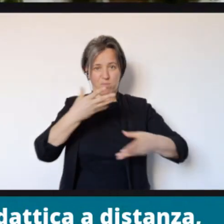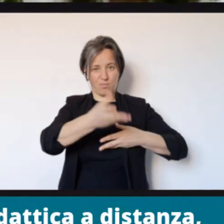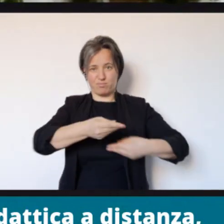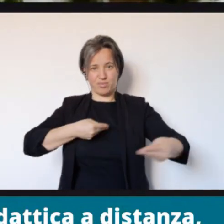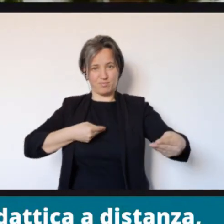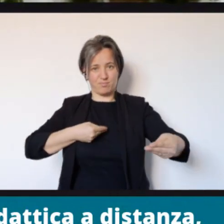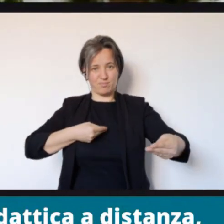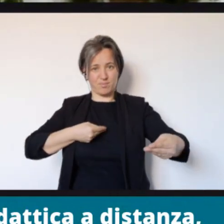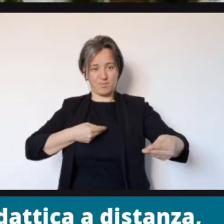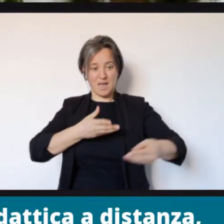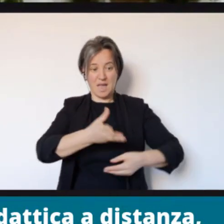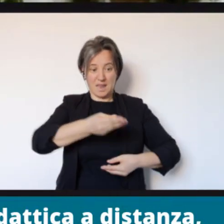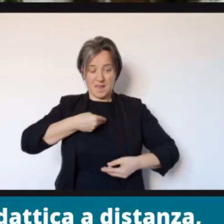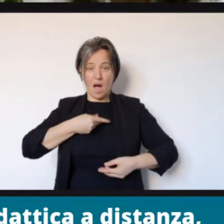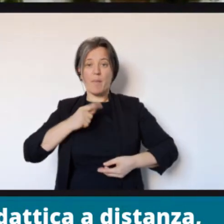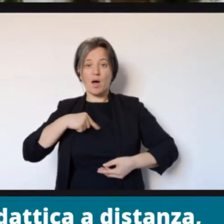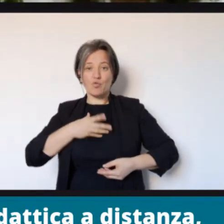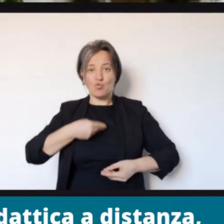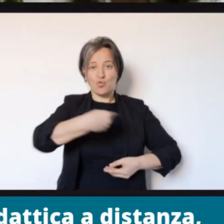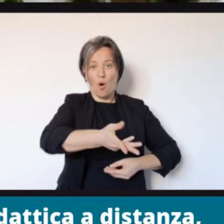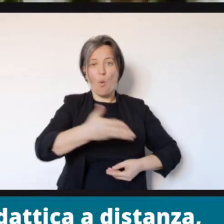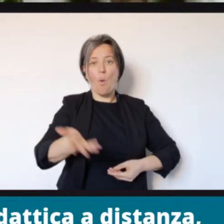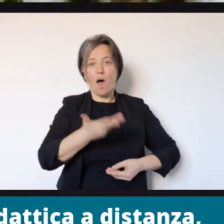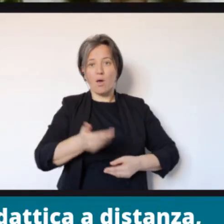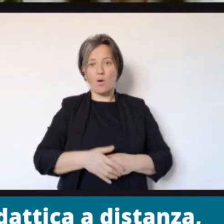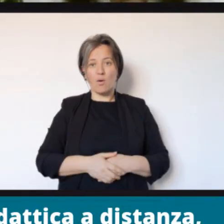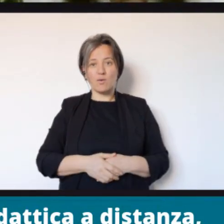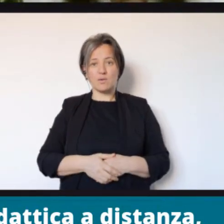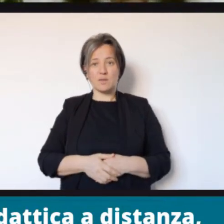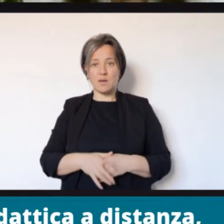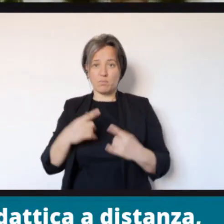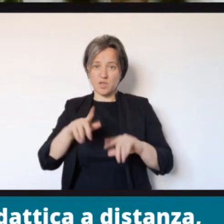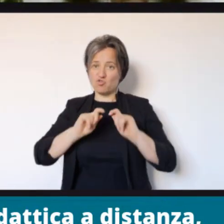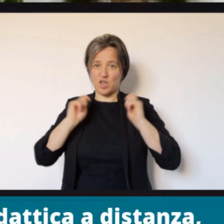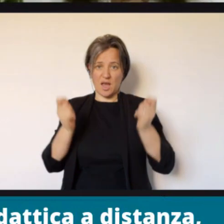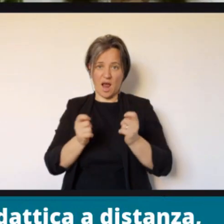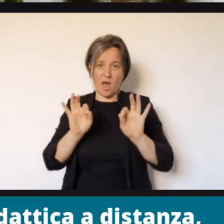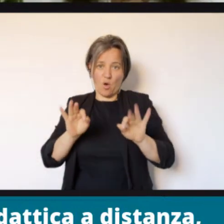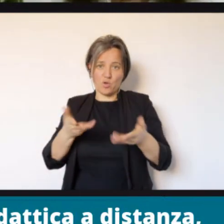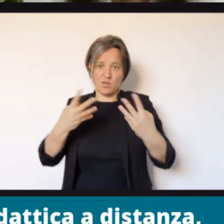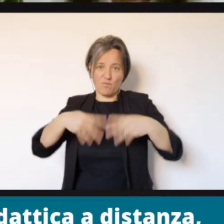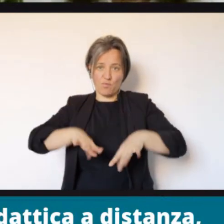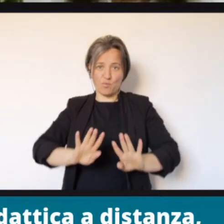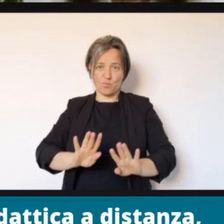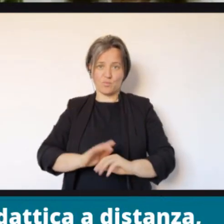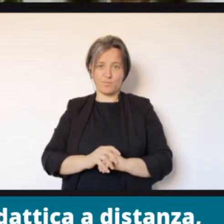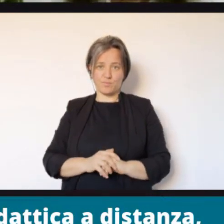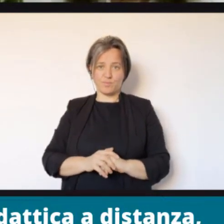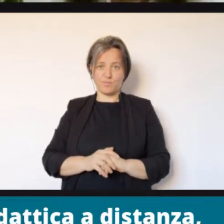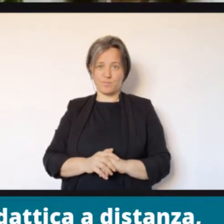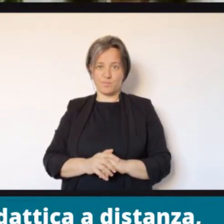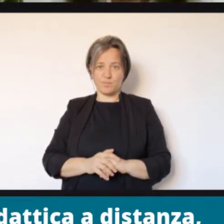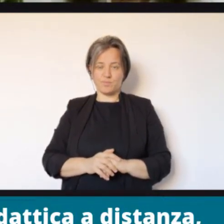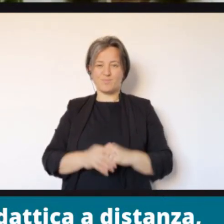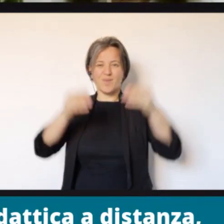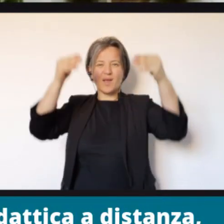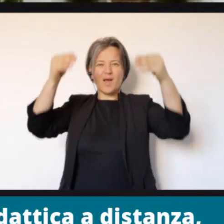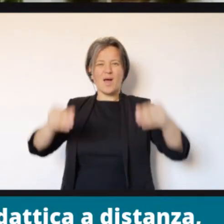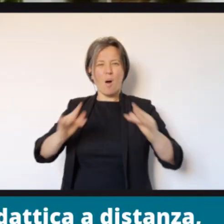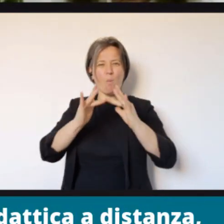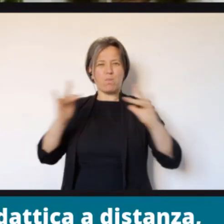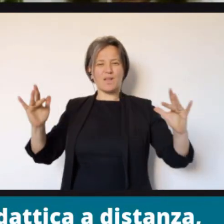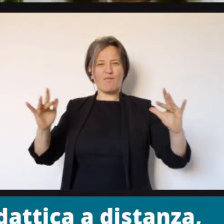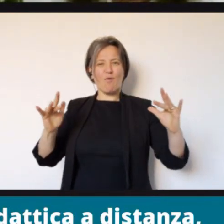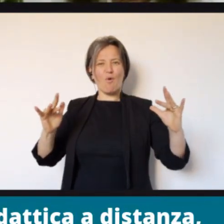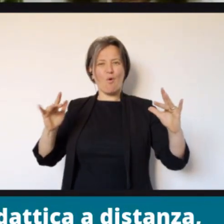gratis. Questo in generale. In particolare poi dopo, che significa? Perché con